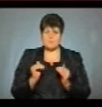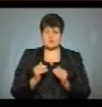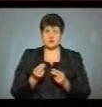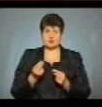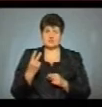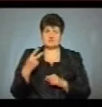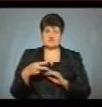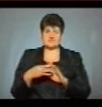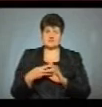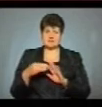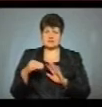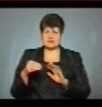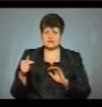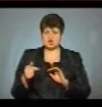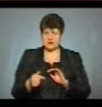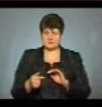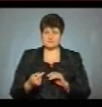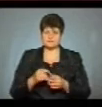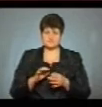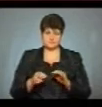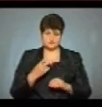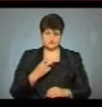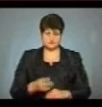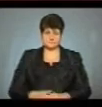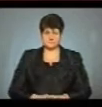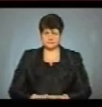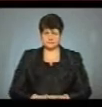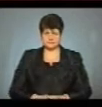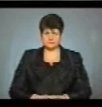коштували 28 тисяч гривень. Детальніше у сюжеті Богдана Буденчука.